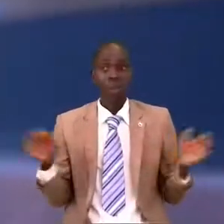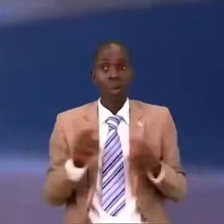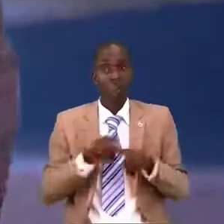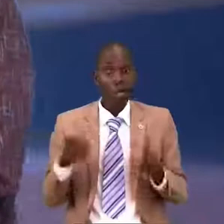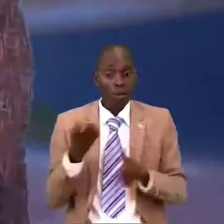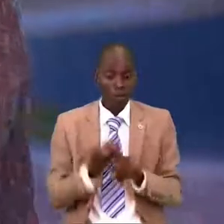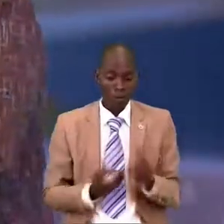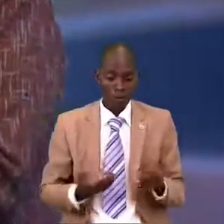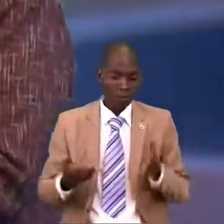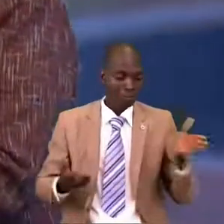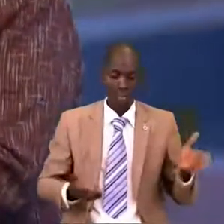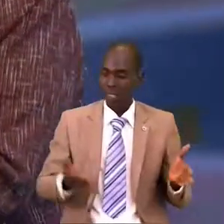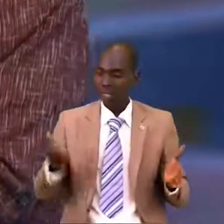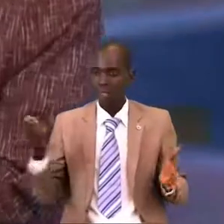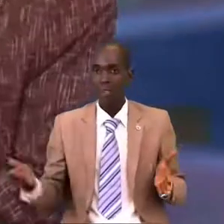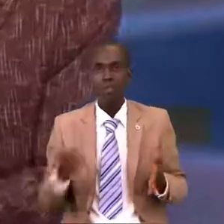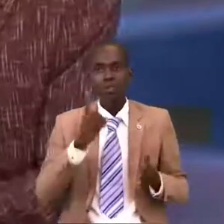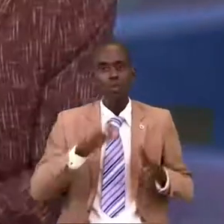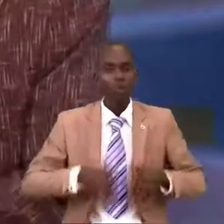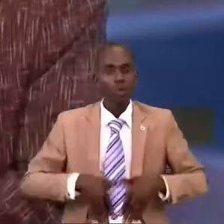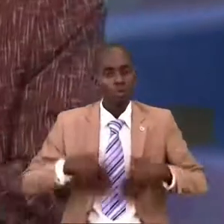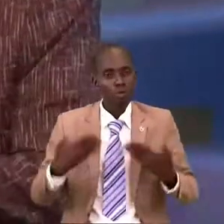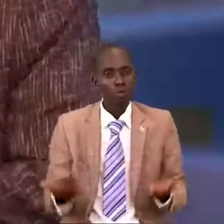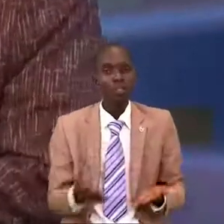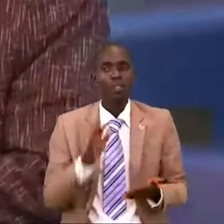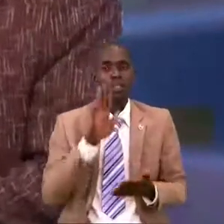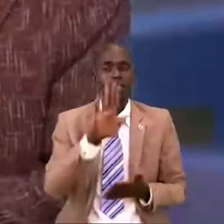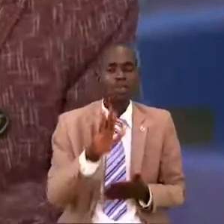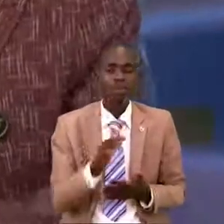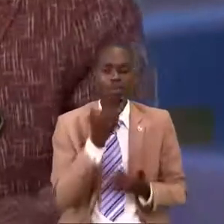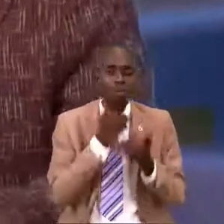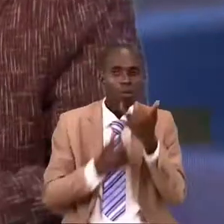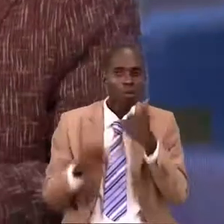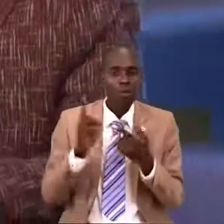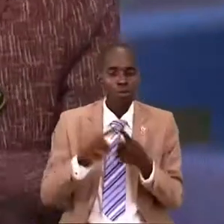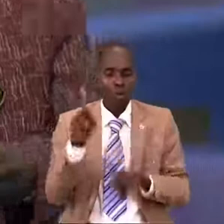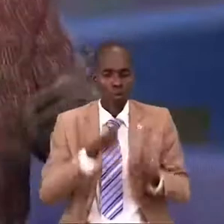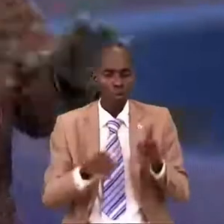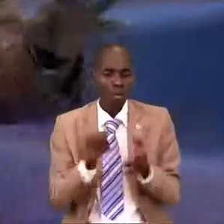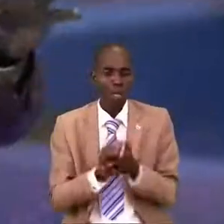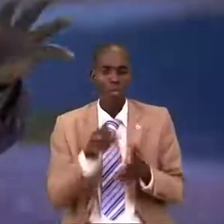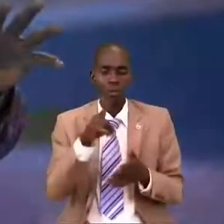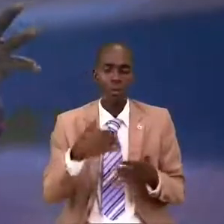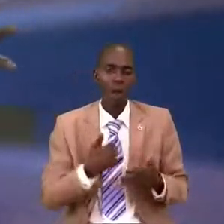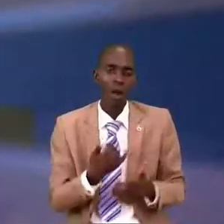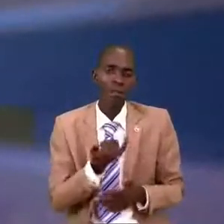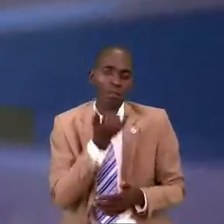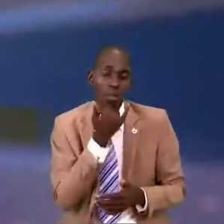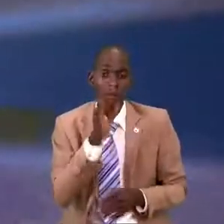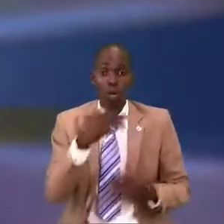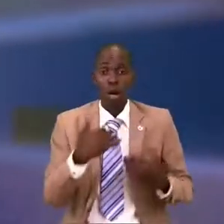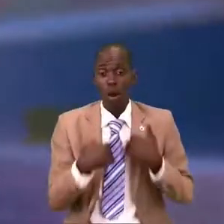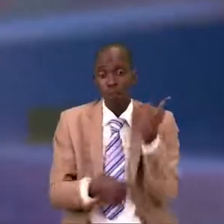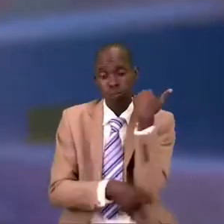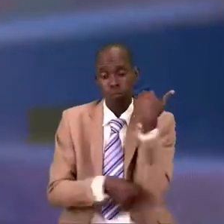ceux que tu as offensés. Si tu as volé des choses de lui, tu dois retourner ça. Si